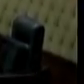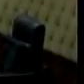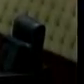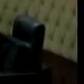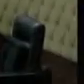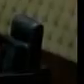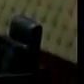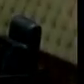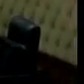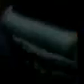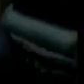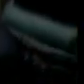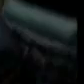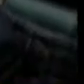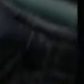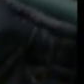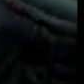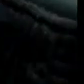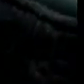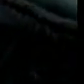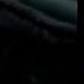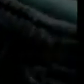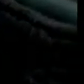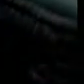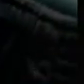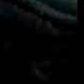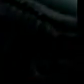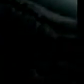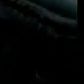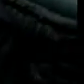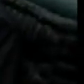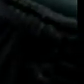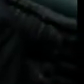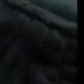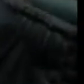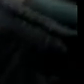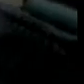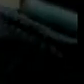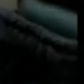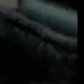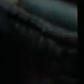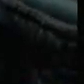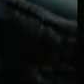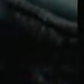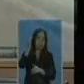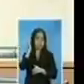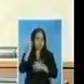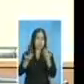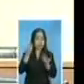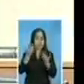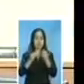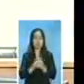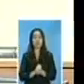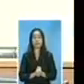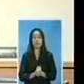ากที่มีการอภิปรายกันมาอย่างต่อเนื่องเป็นเวลา3วันกับ35มาตราในวงเงิน 2.38 ล้านล้านบาททั้งวาระ2และวาระ3